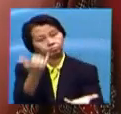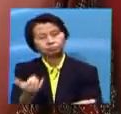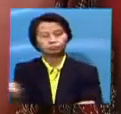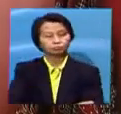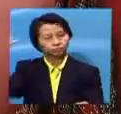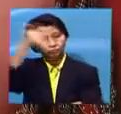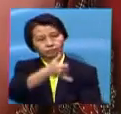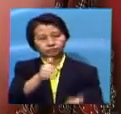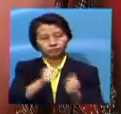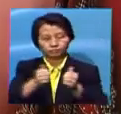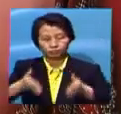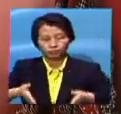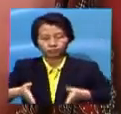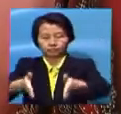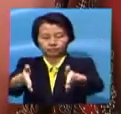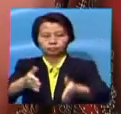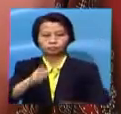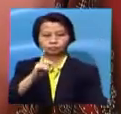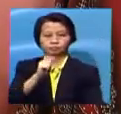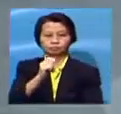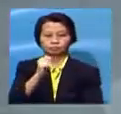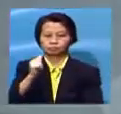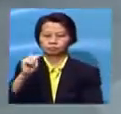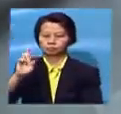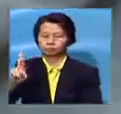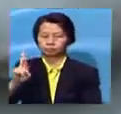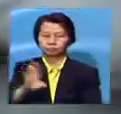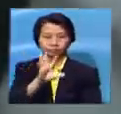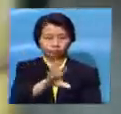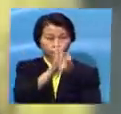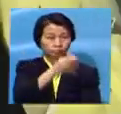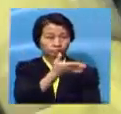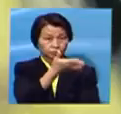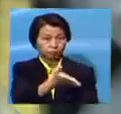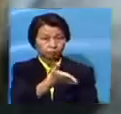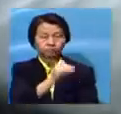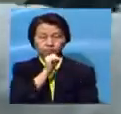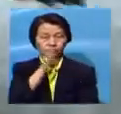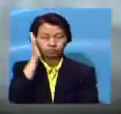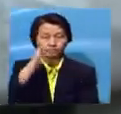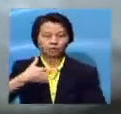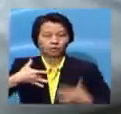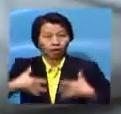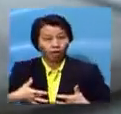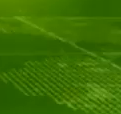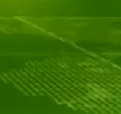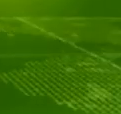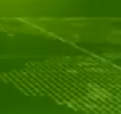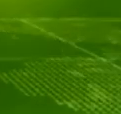warisanlection di Jalan Tuanku Abdul rahmanya yang ada tidak akan